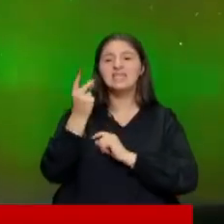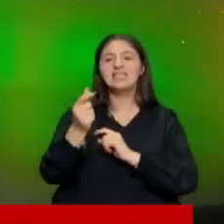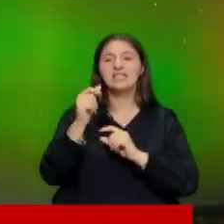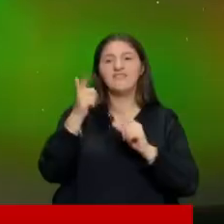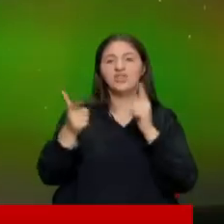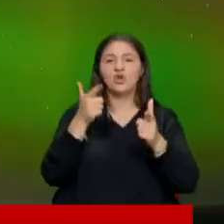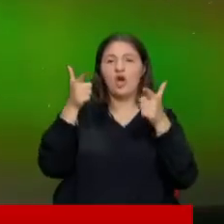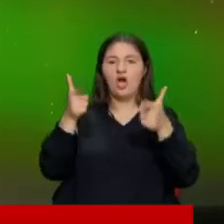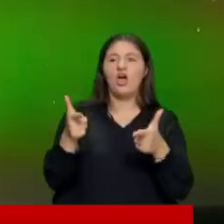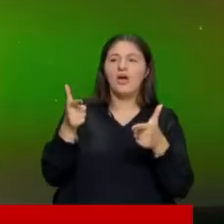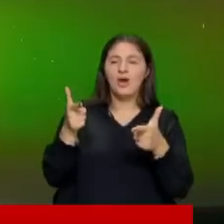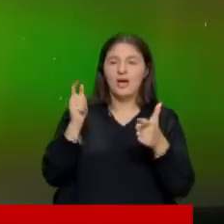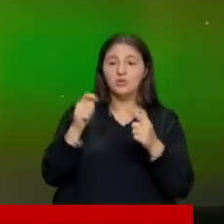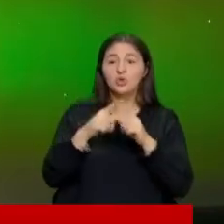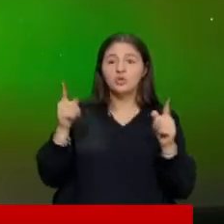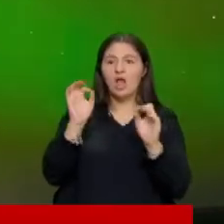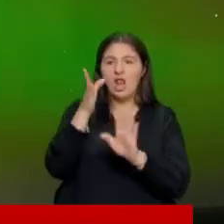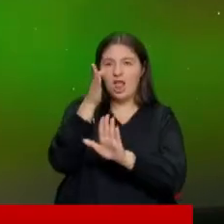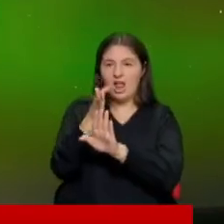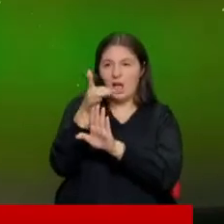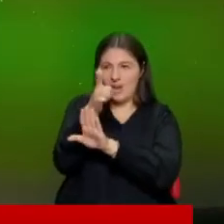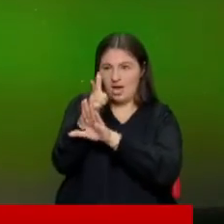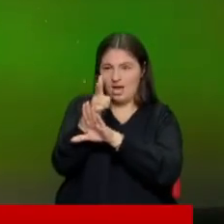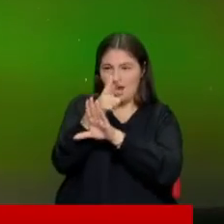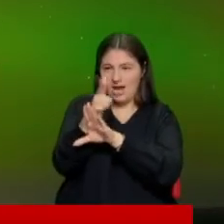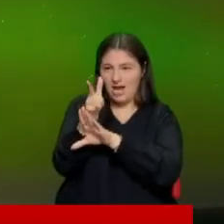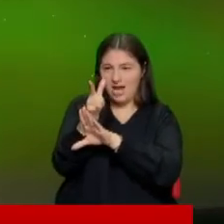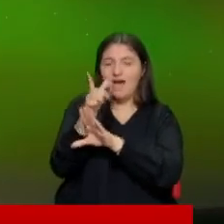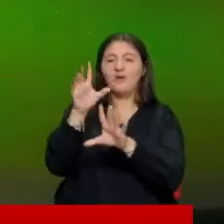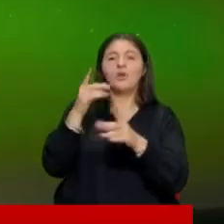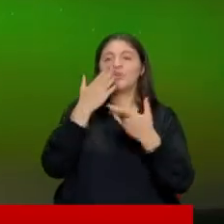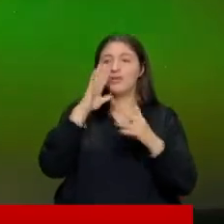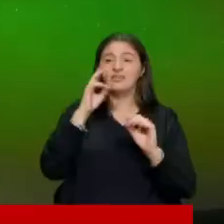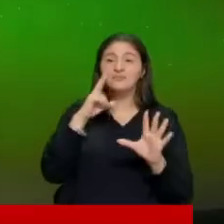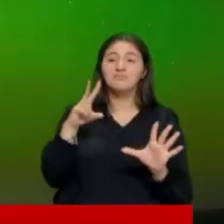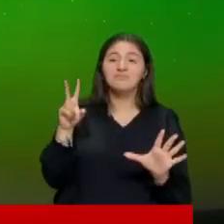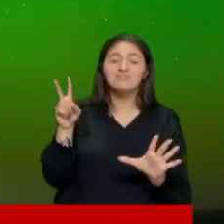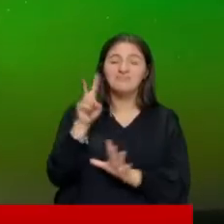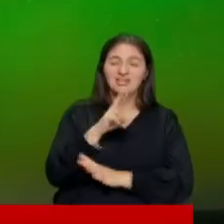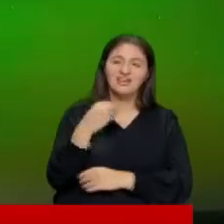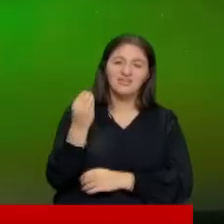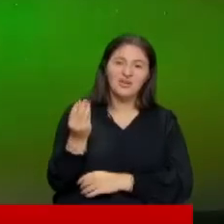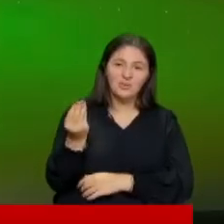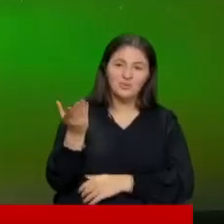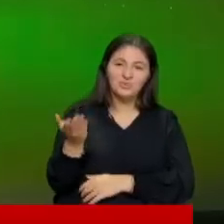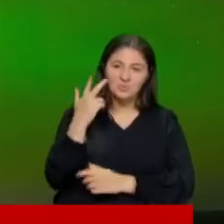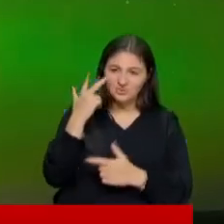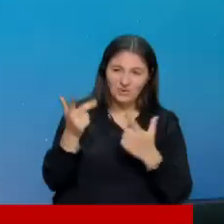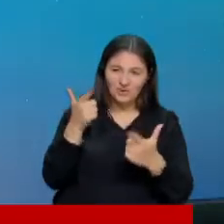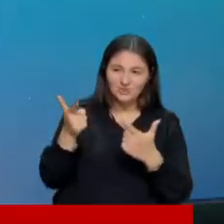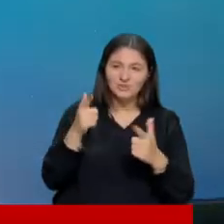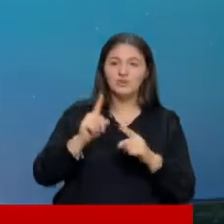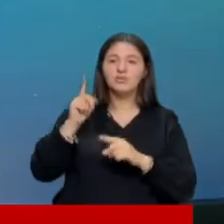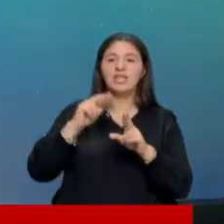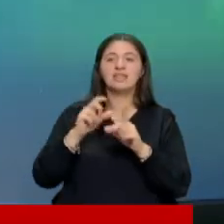oynatmışlar görüntüyü uzun süre aynı yerde kalarak kamera böyle doğanın nasıl bir manzara sunduğunun görüntüsü Kuzey